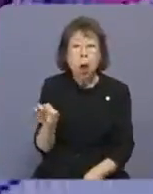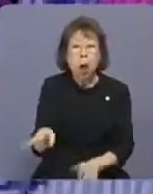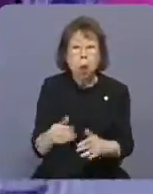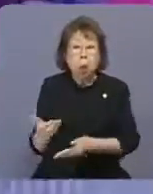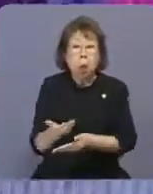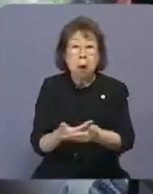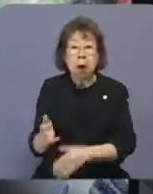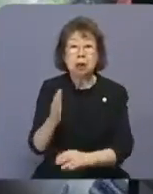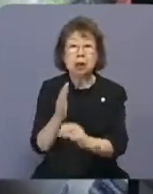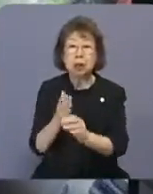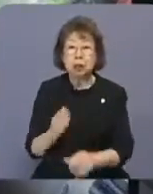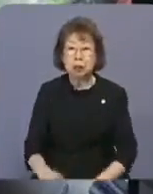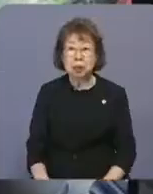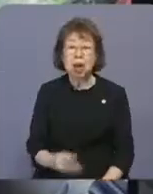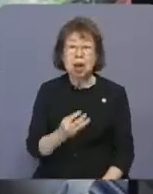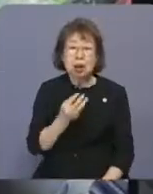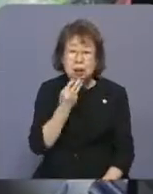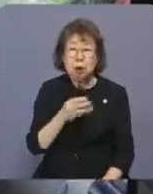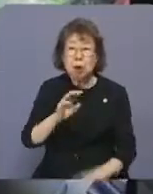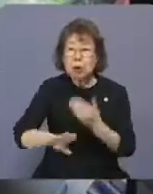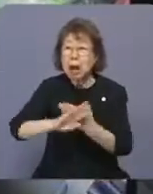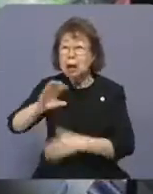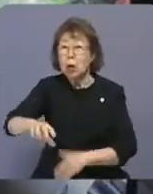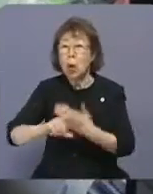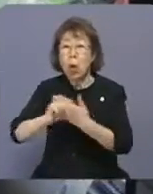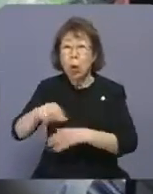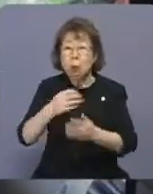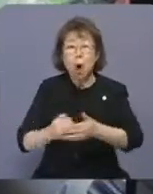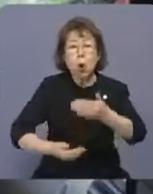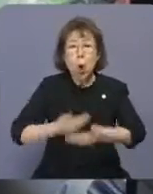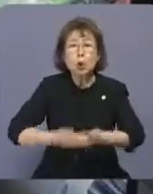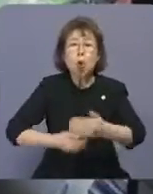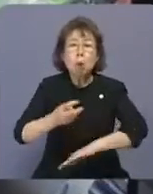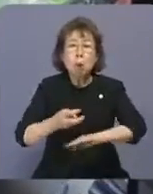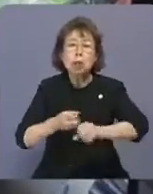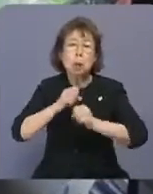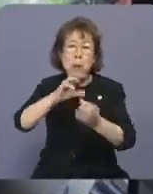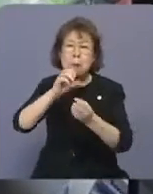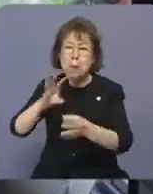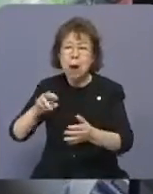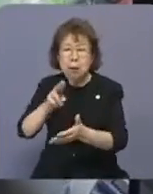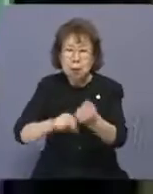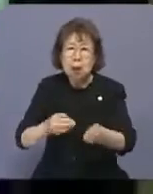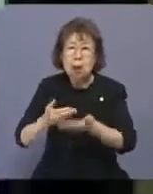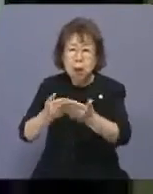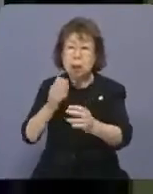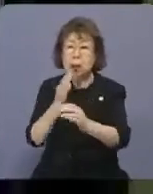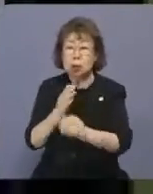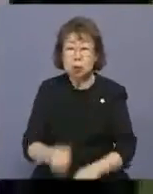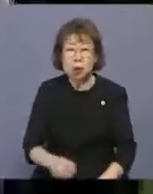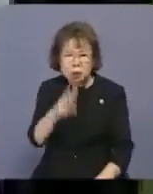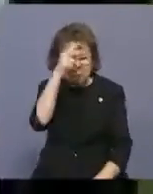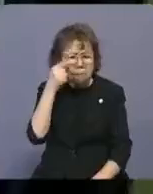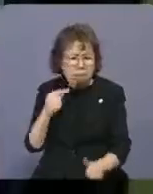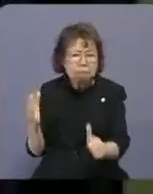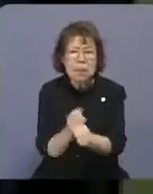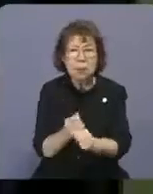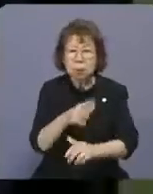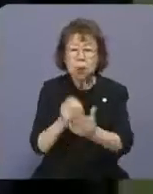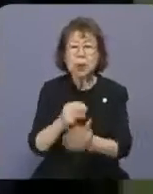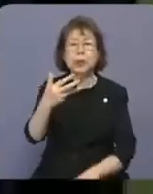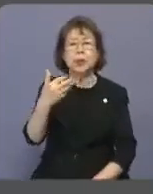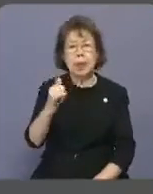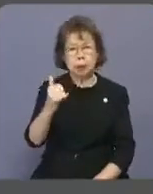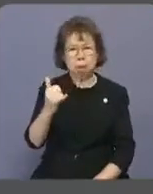거래하기까지 했습니다. 서울과 수도권 외 지역은 고속버스 택배를 이용해 마약을 판매했습니다. 경찰에 붙잡힌 판매 일당은